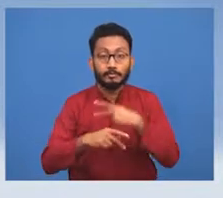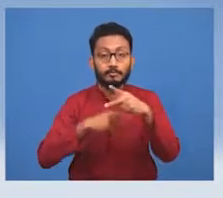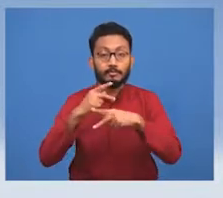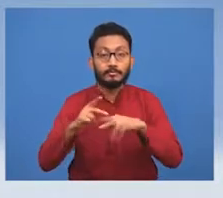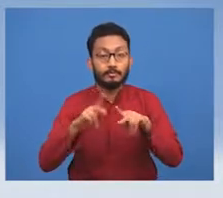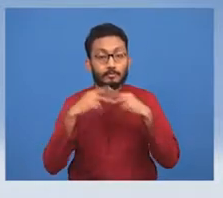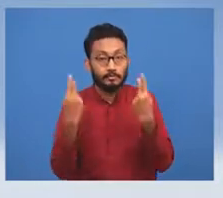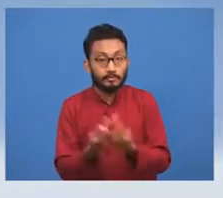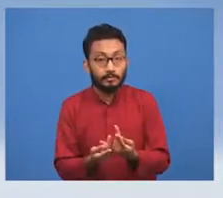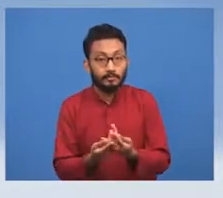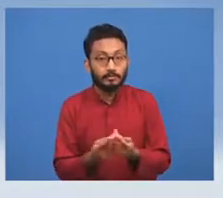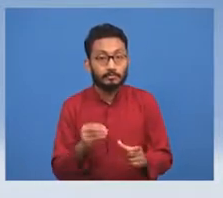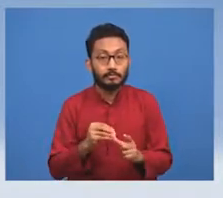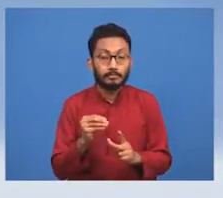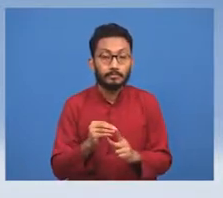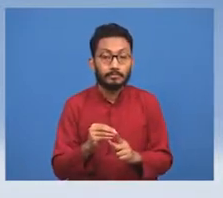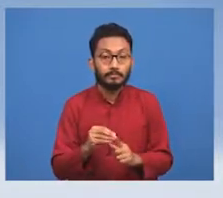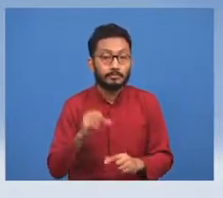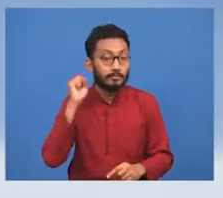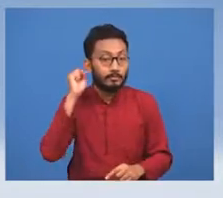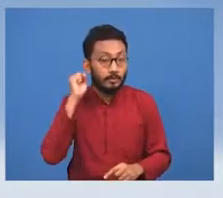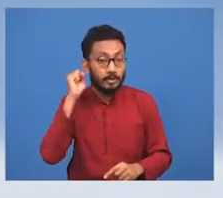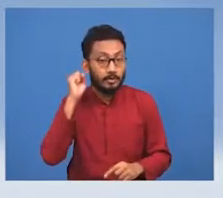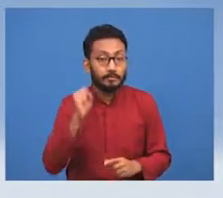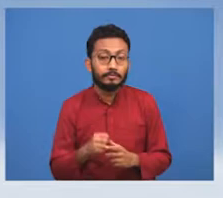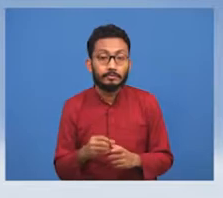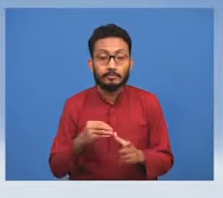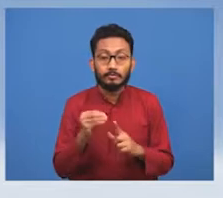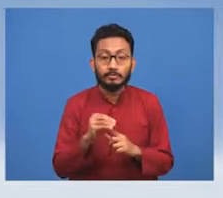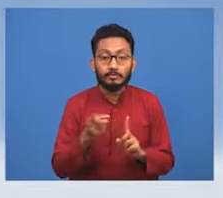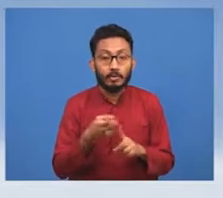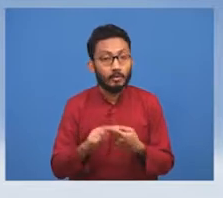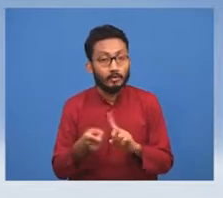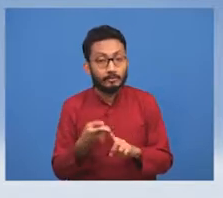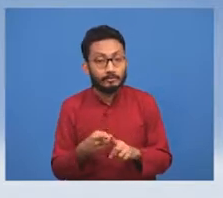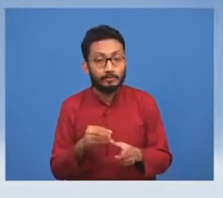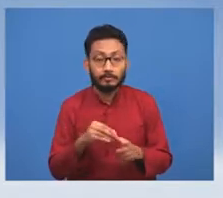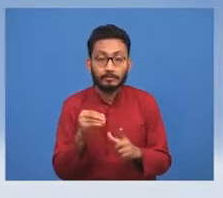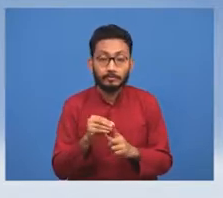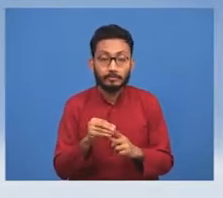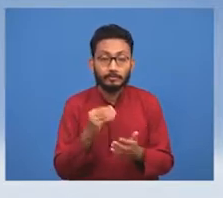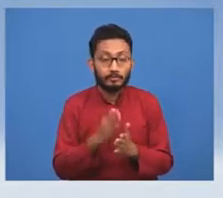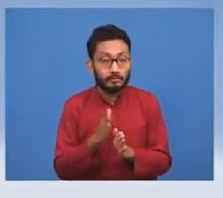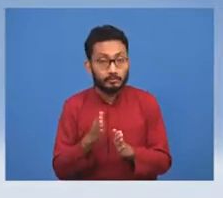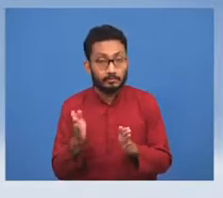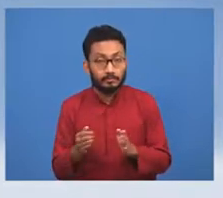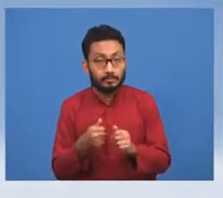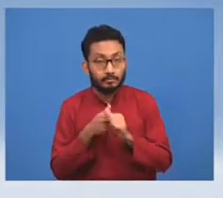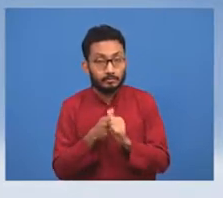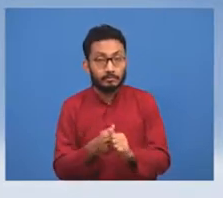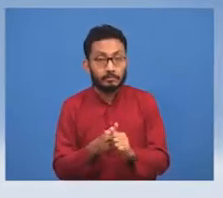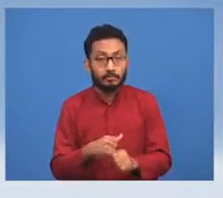keluarga, saudara mara, sahabat andai dan jiran tetangga. Mengikut kemampuan ini